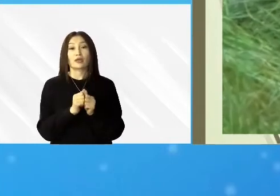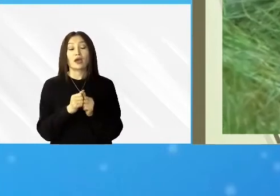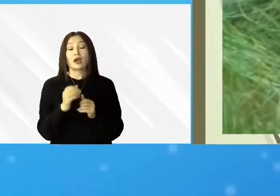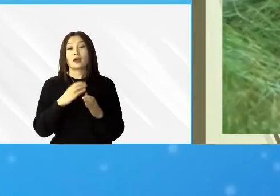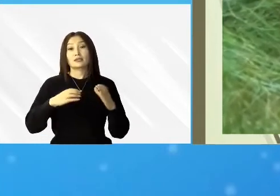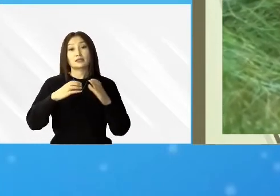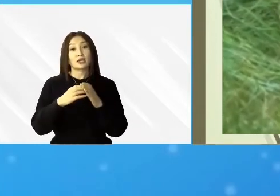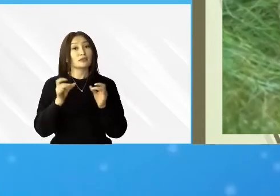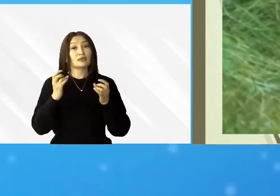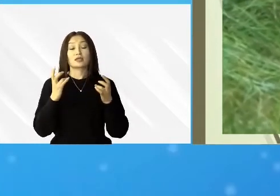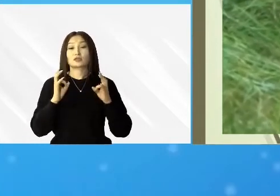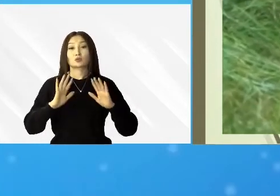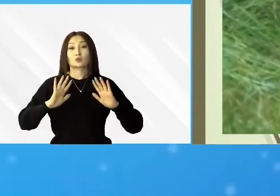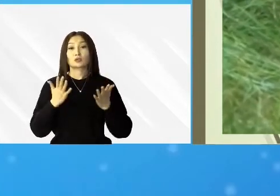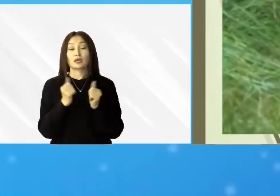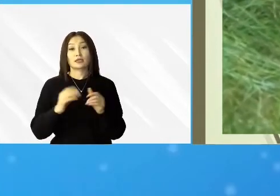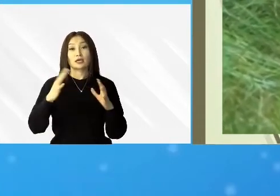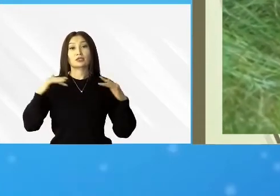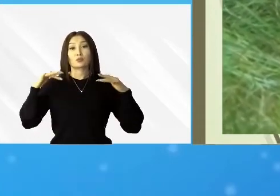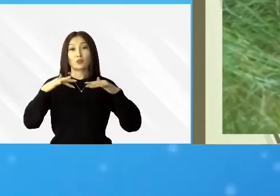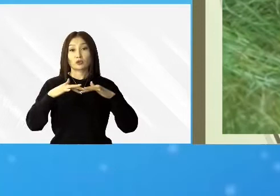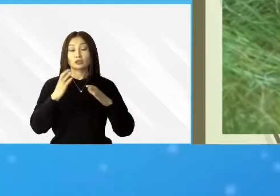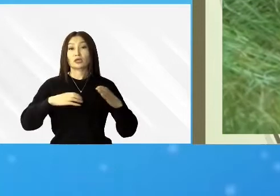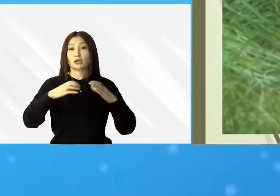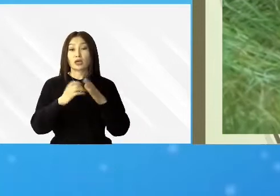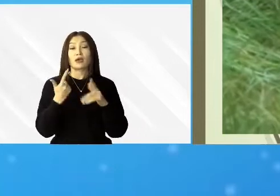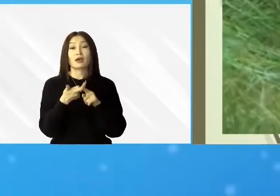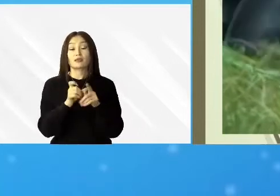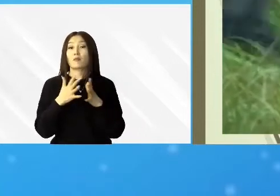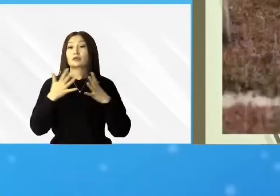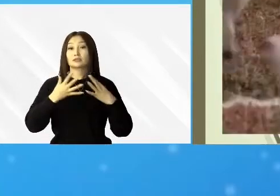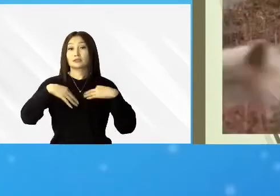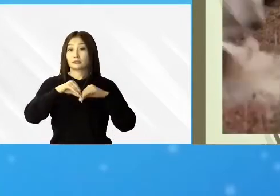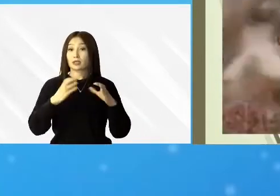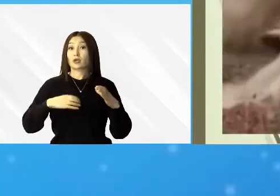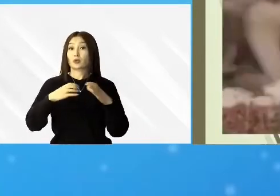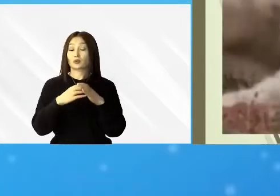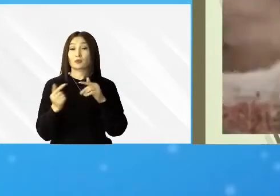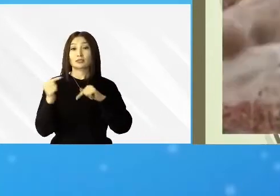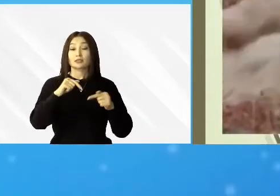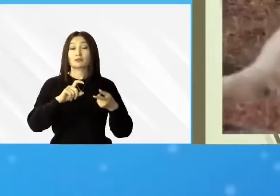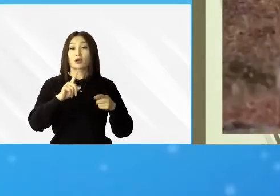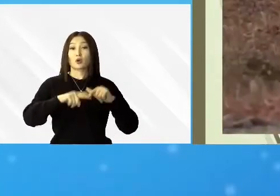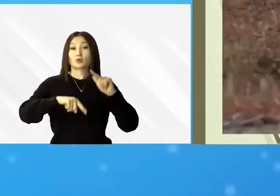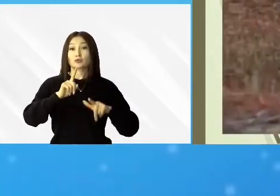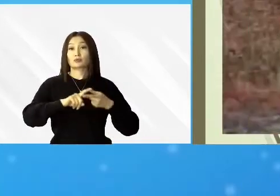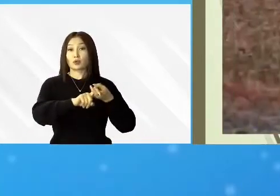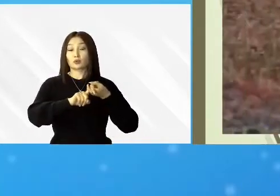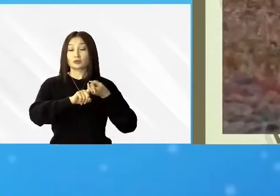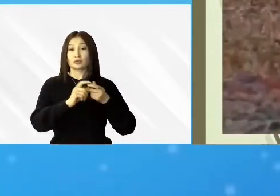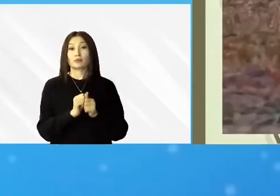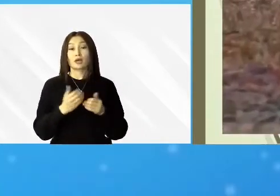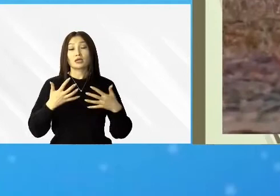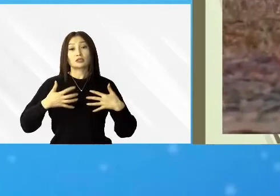– не случайное сборище охотников. Это большая семейная группа с тесными родственными узами. Состоит